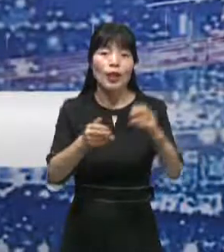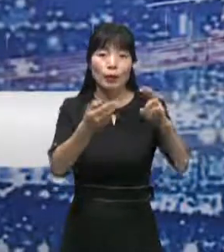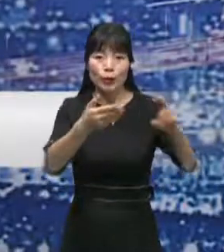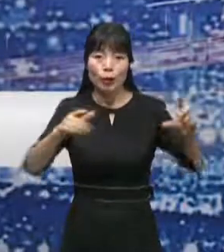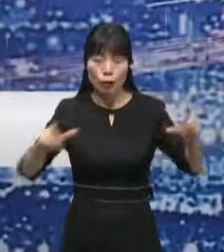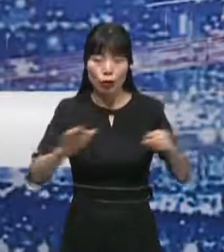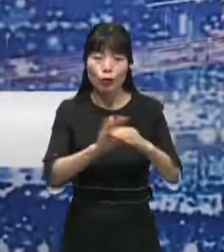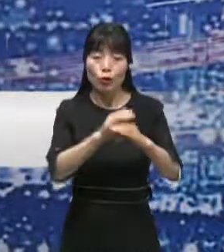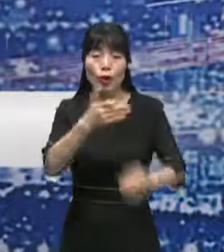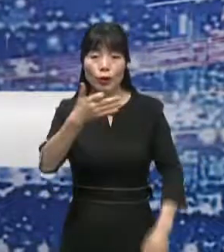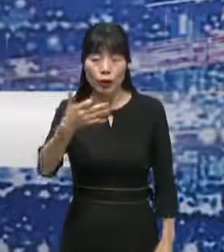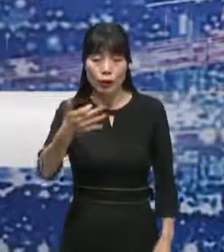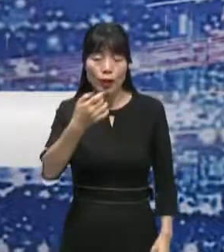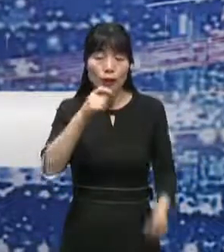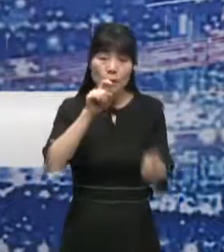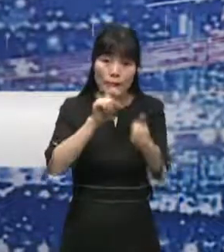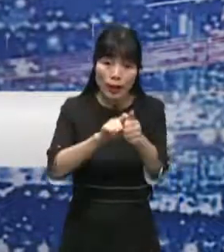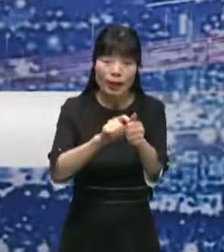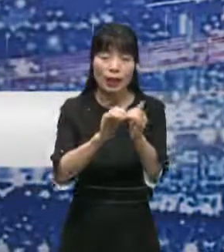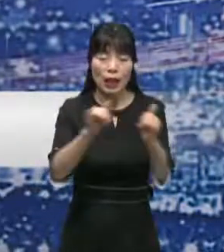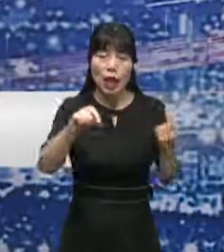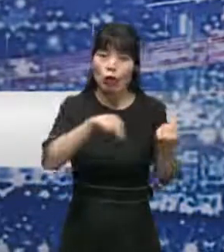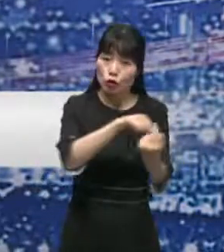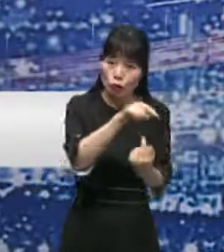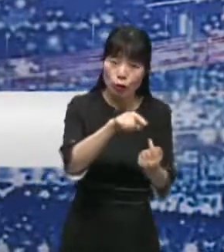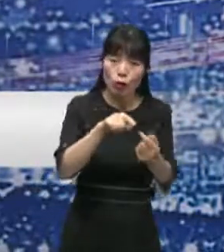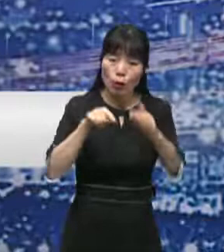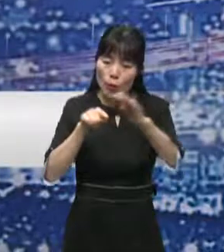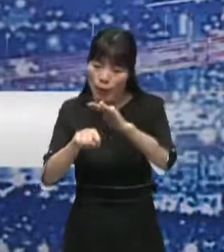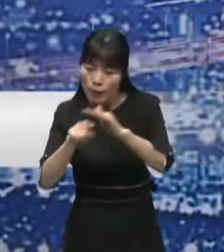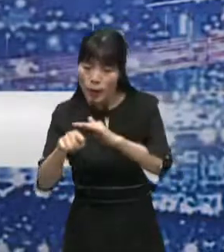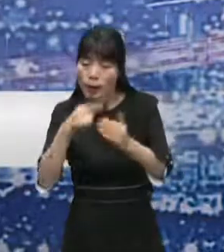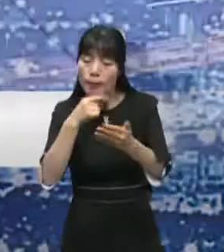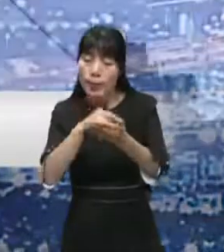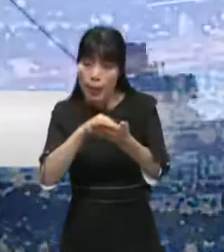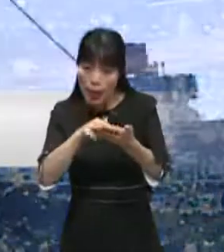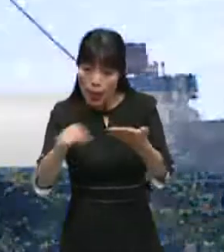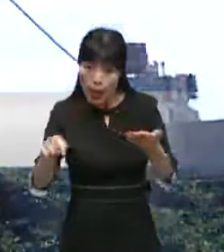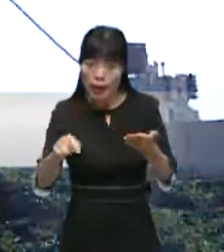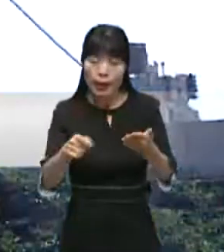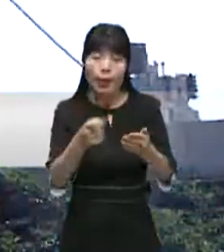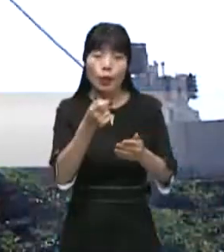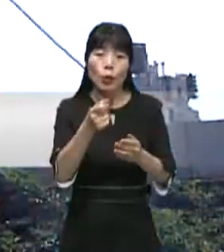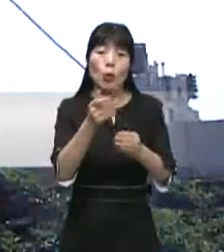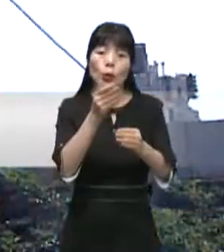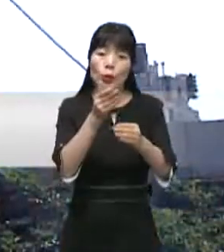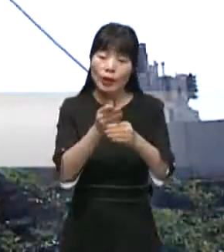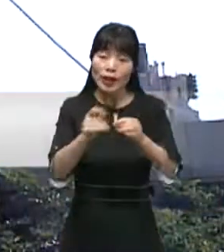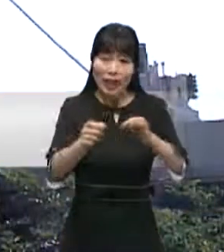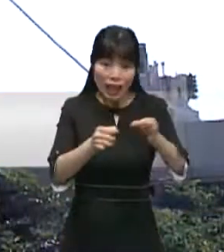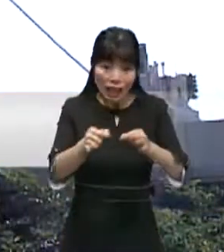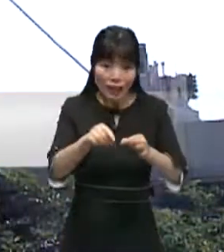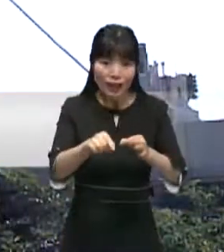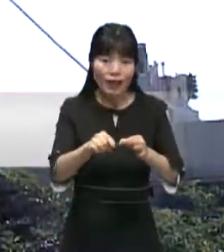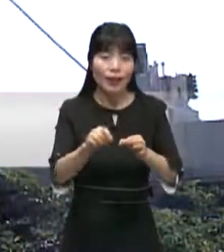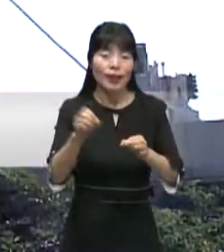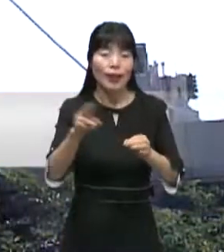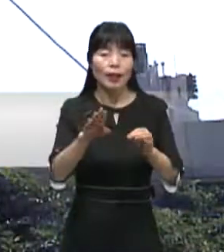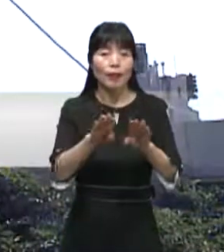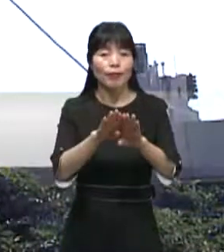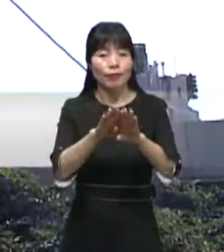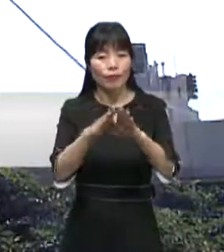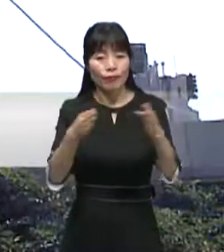미추홀구가 코로나19 확진자가 운영하거나 방문하면서 영업에 지장을 받았던 소상공인 점포를 대상으로 재개장을